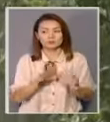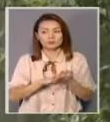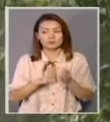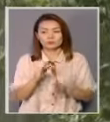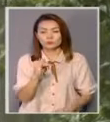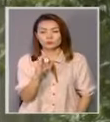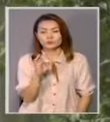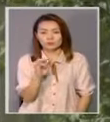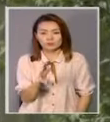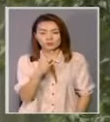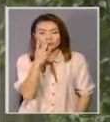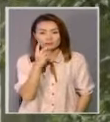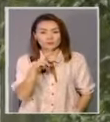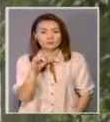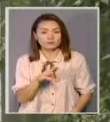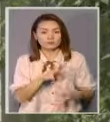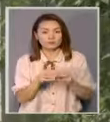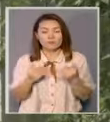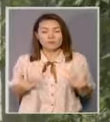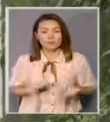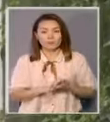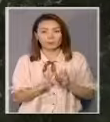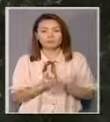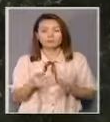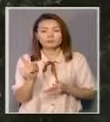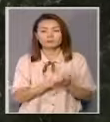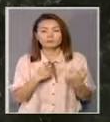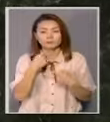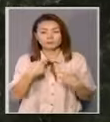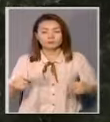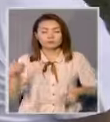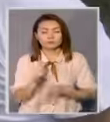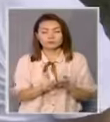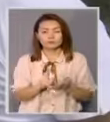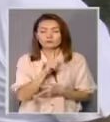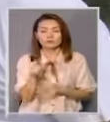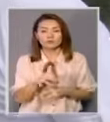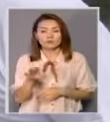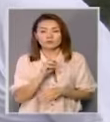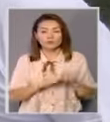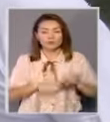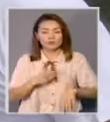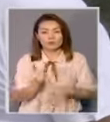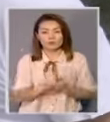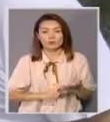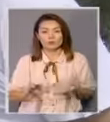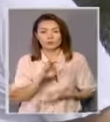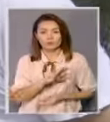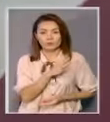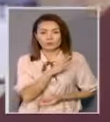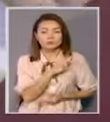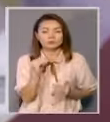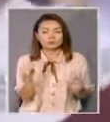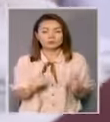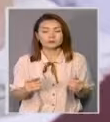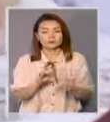с Жусанбанком на несколько лет. В связи с этим, что поступило много заявлений по данному вопросу, специалисты написали заявление по